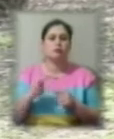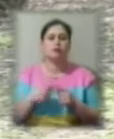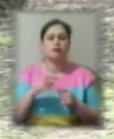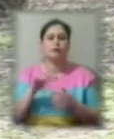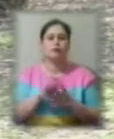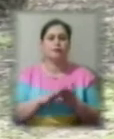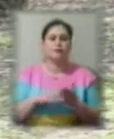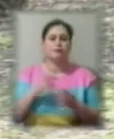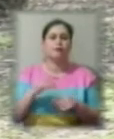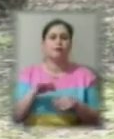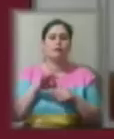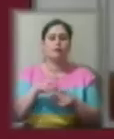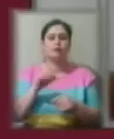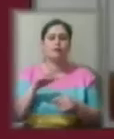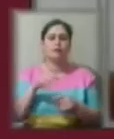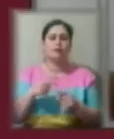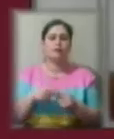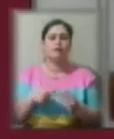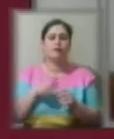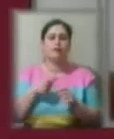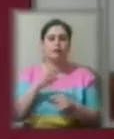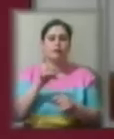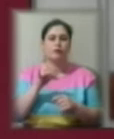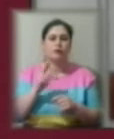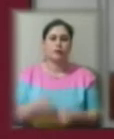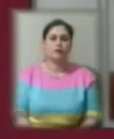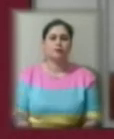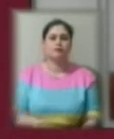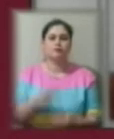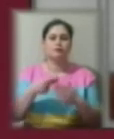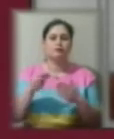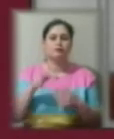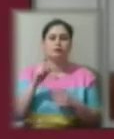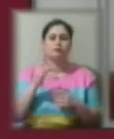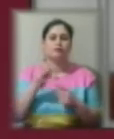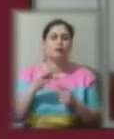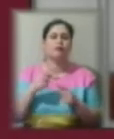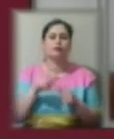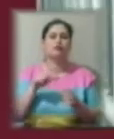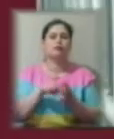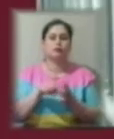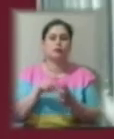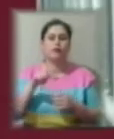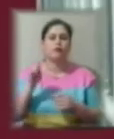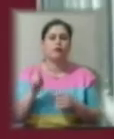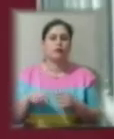дебатів і винесення вироку. Підписати зізнання про те, що брав участь у військових діях